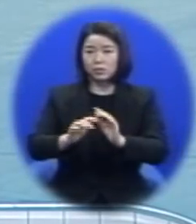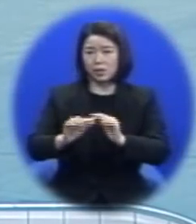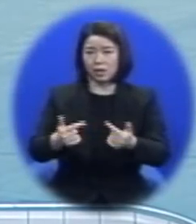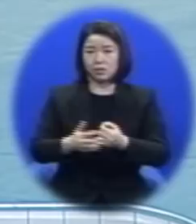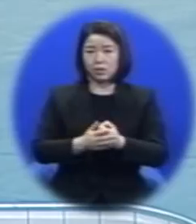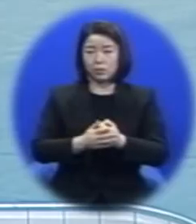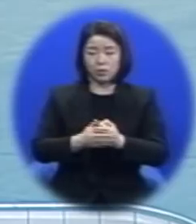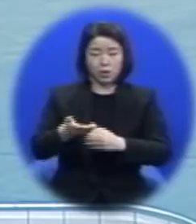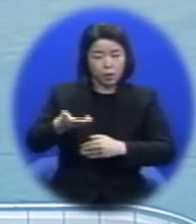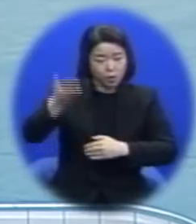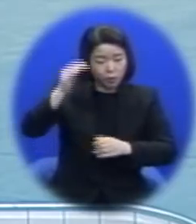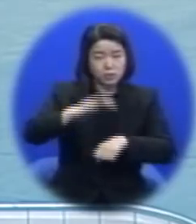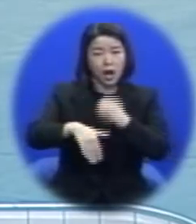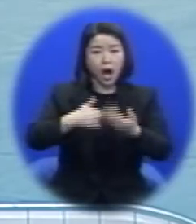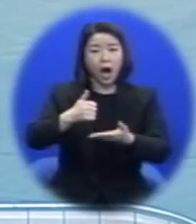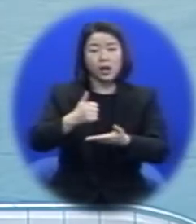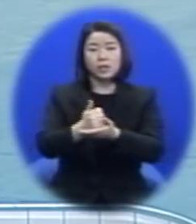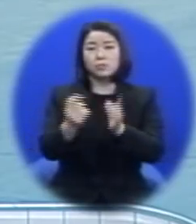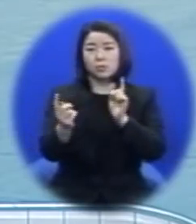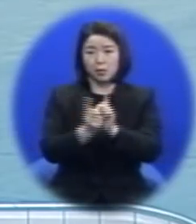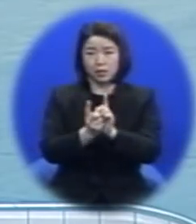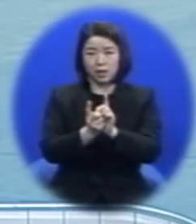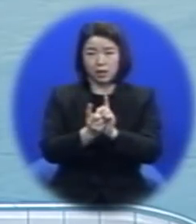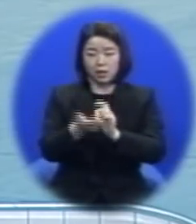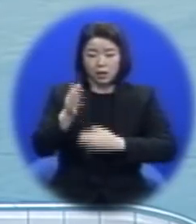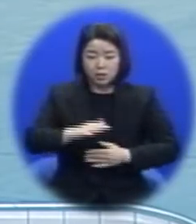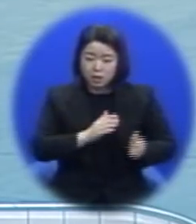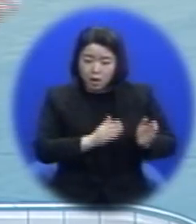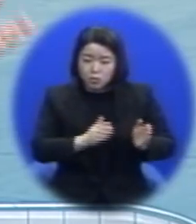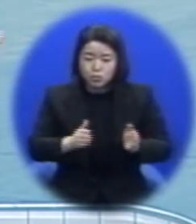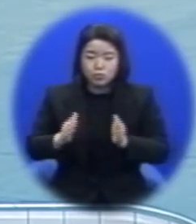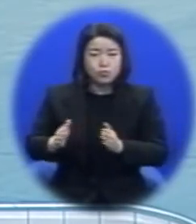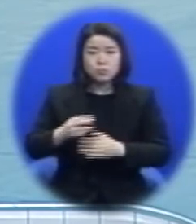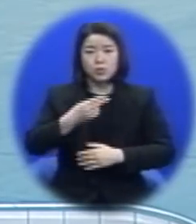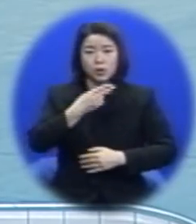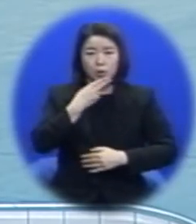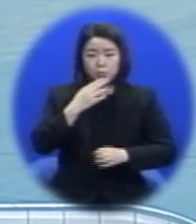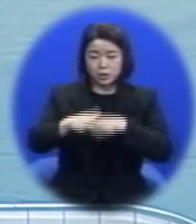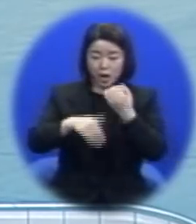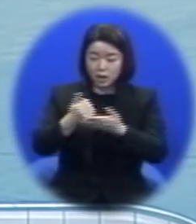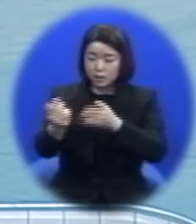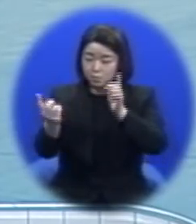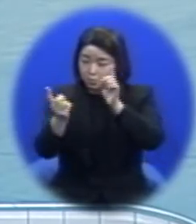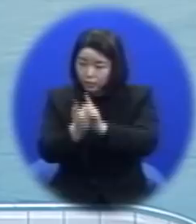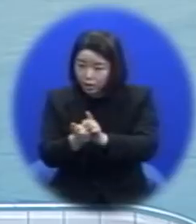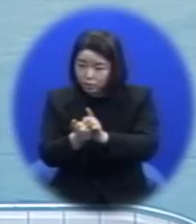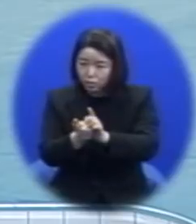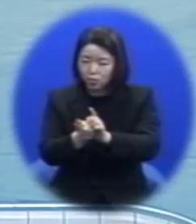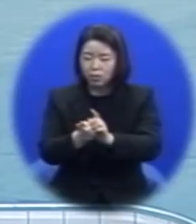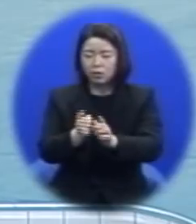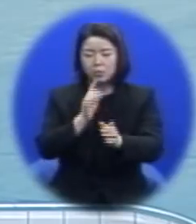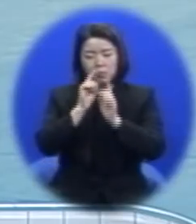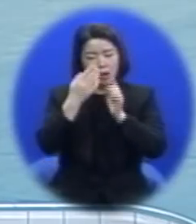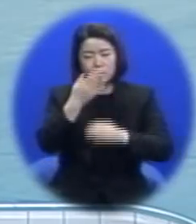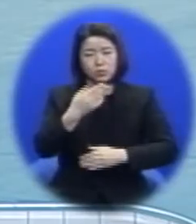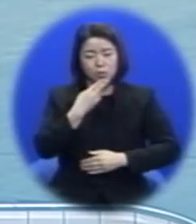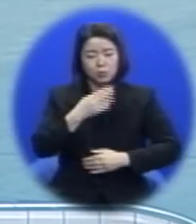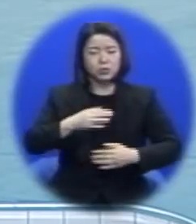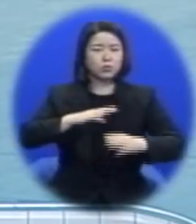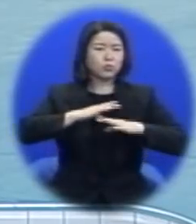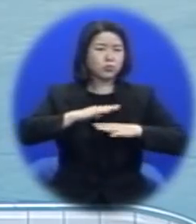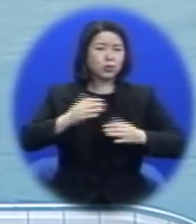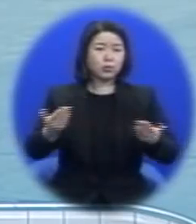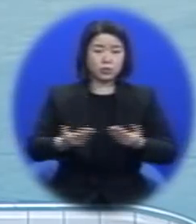됩니다. 근데 준비 없이 하나님을 만나는 것은 말할 수 없이 두려운 일입니다. 여기에 나오는